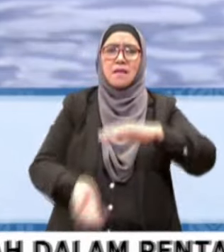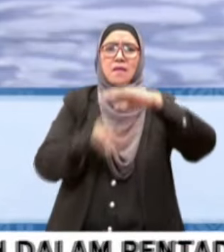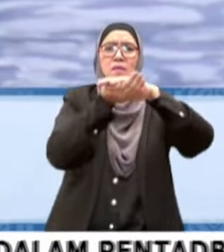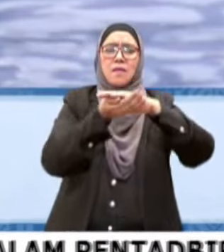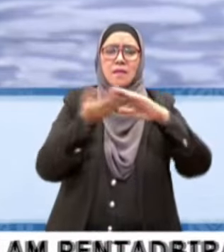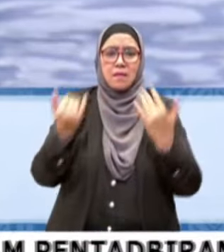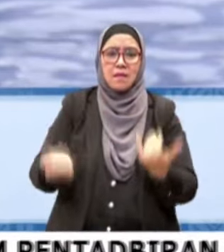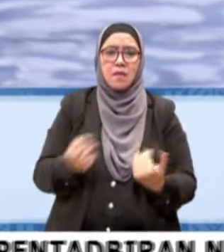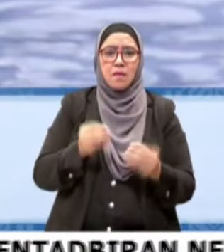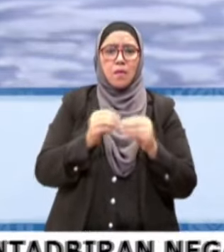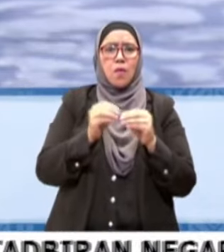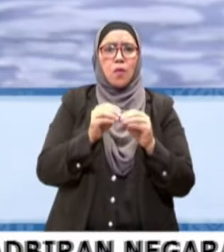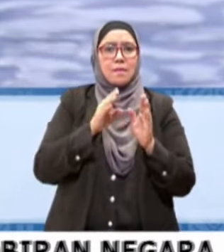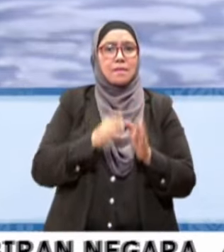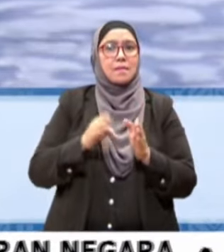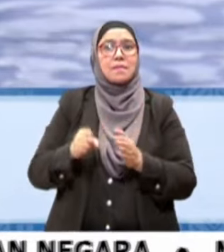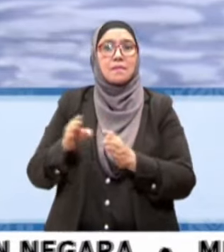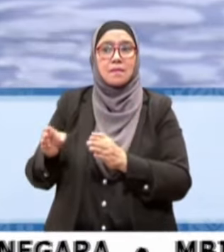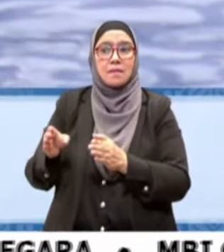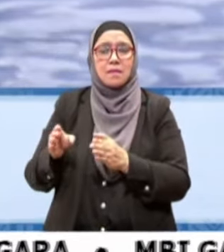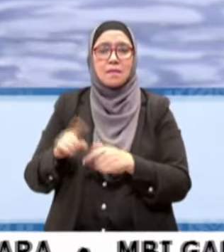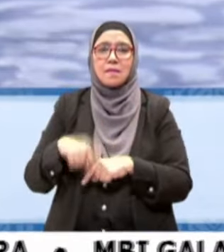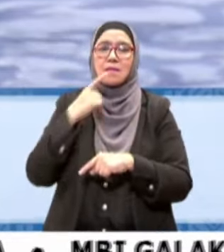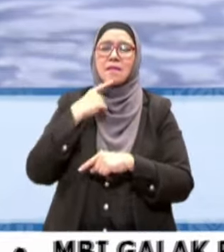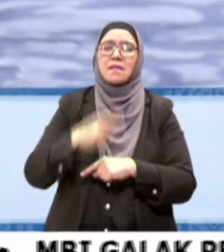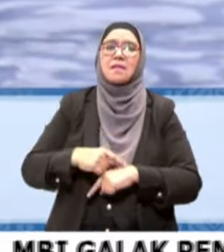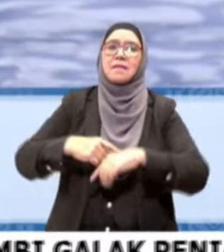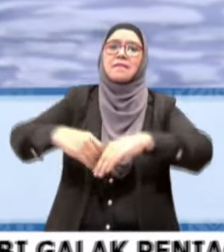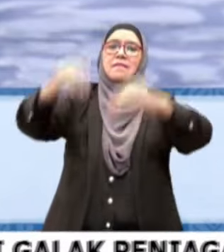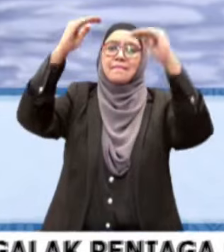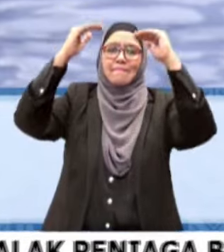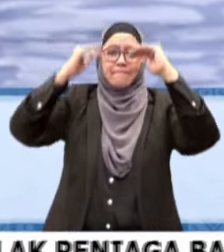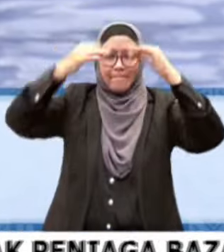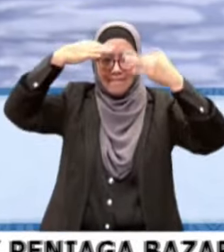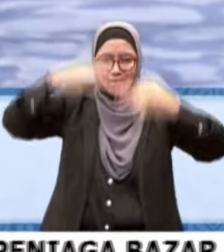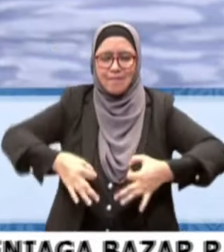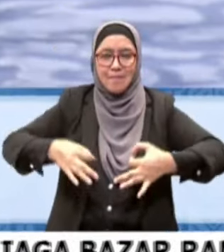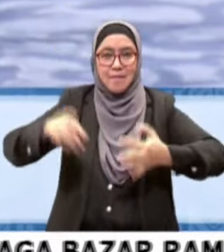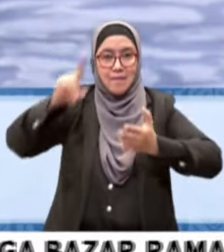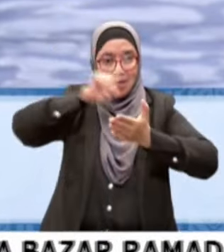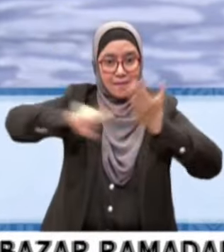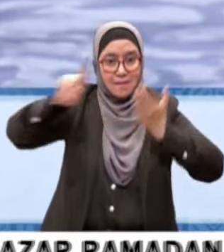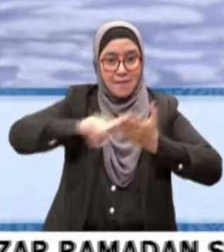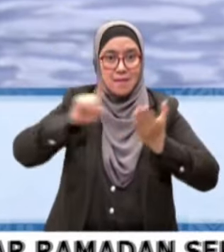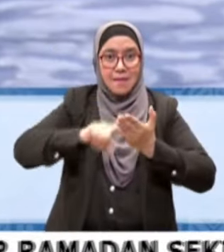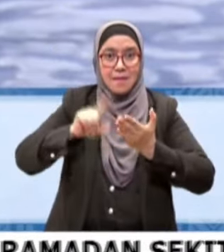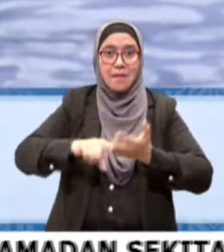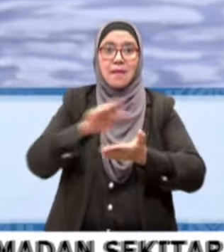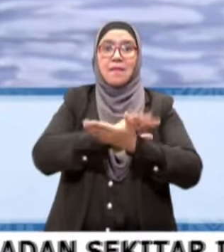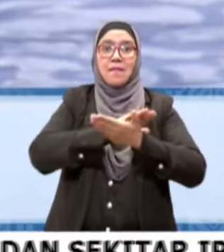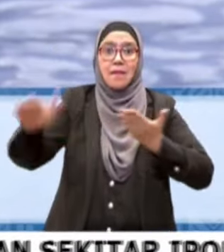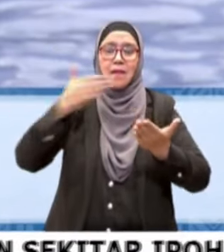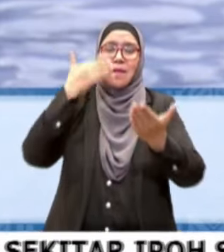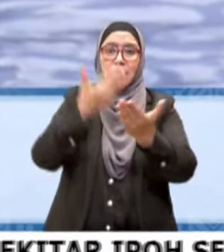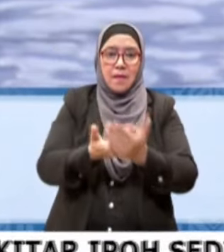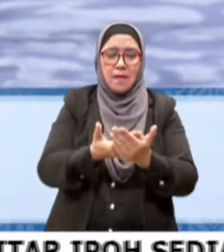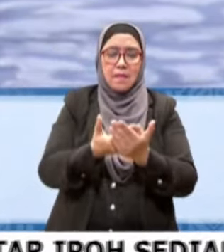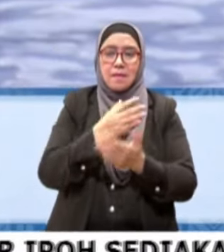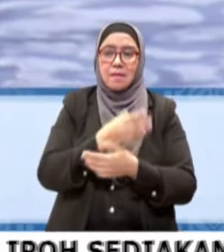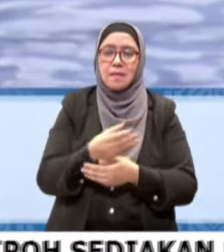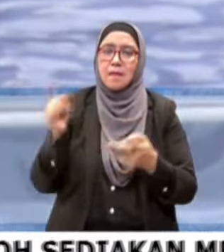utama pengurusan siasatan yang efektif yang berkesan pencegahan yang berkesan dan